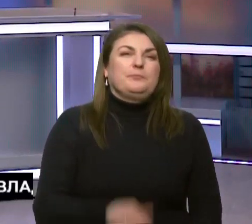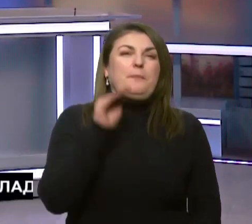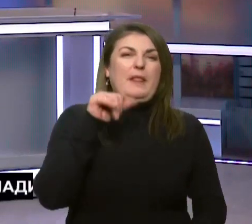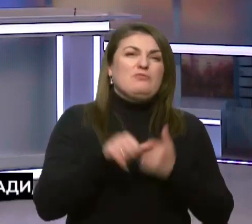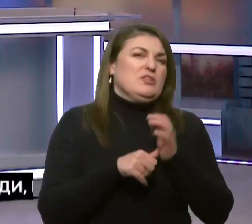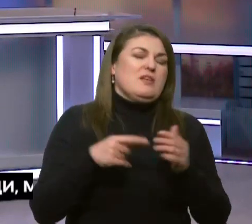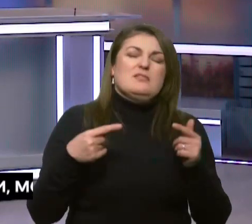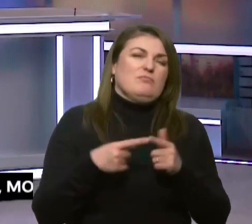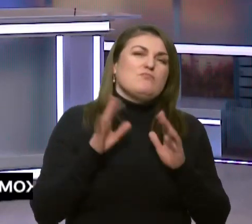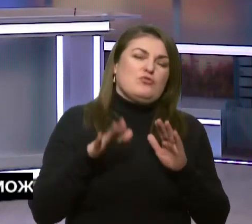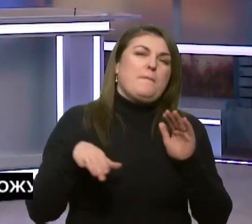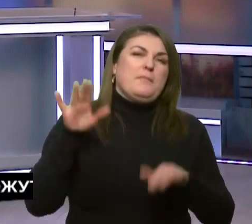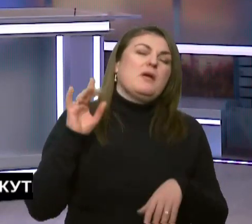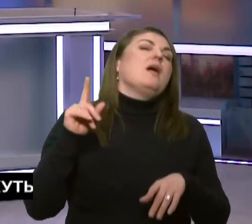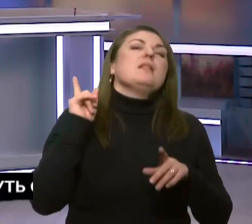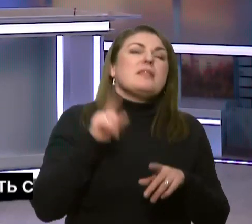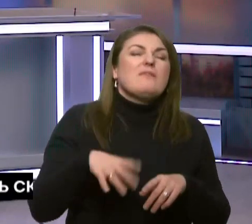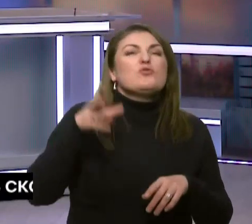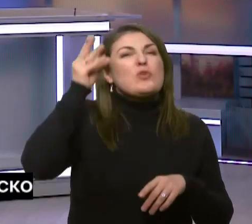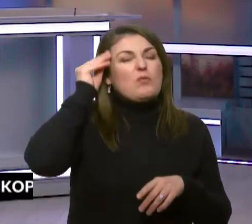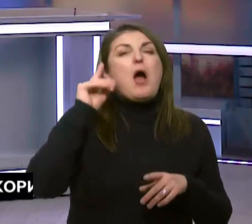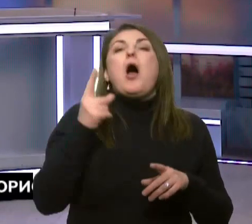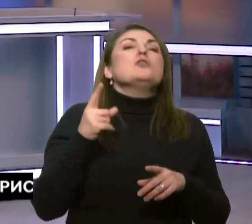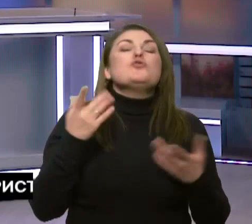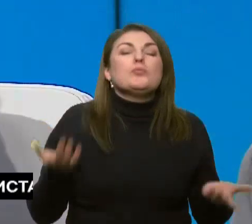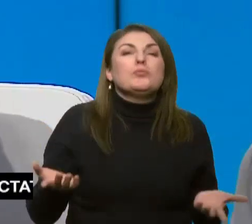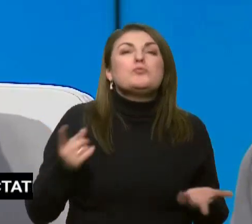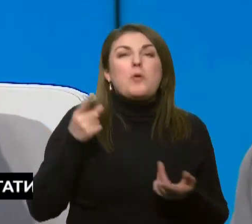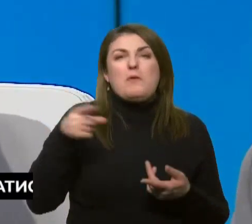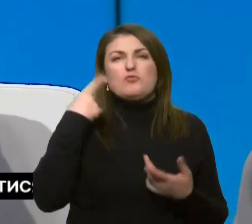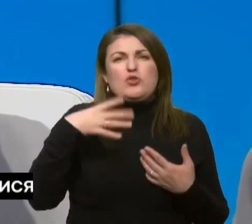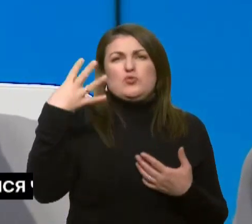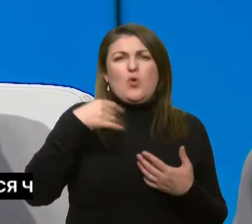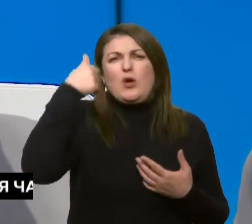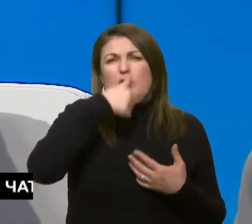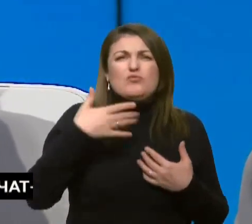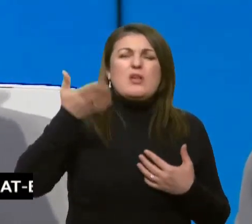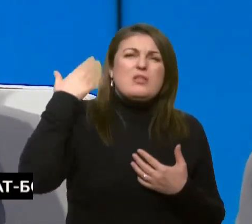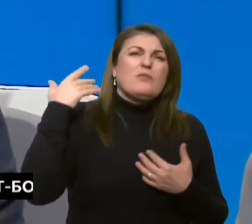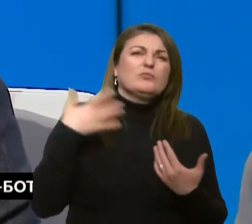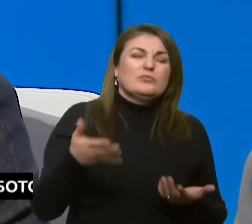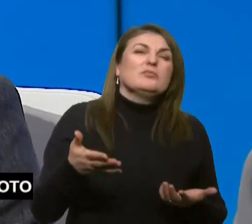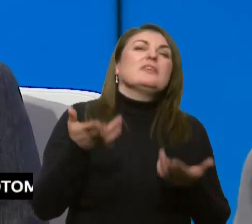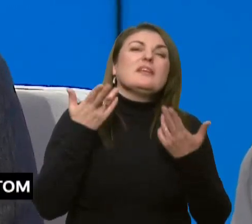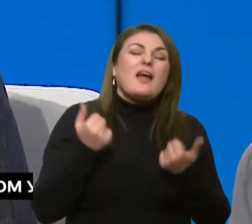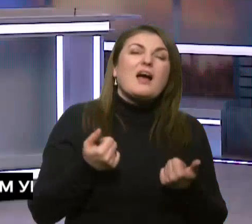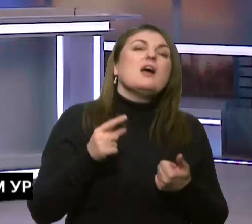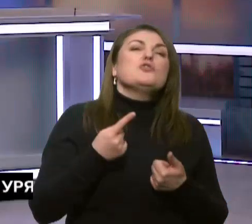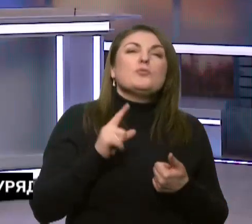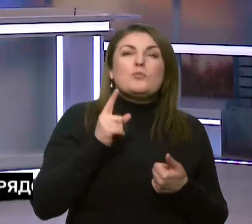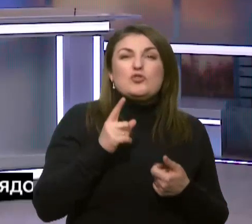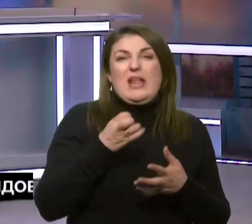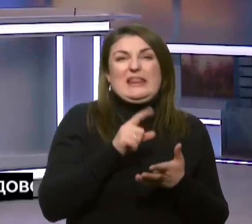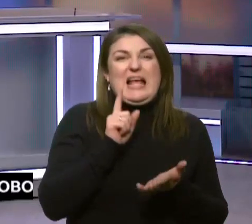F-16 безумовно буде паритет. Чому? Навіть з урахуванням. От ми того, говорили про те, що вони 40-річні, умовно кажучи, так? Так. Чому? Тому